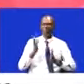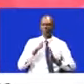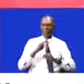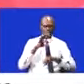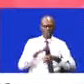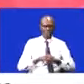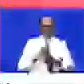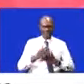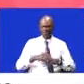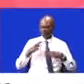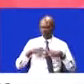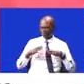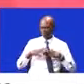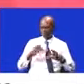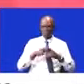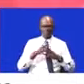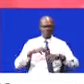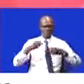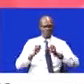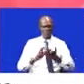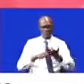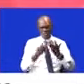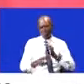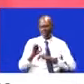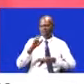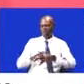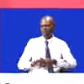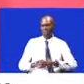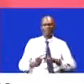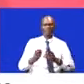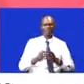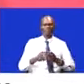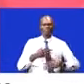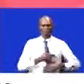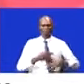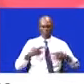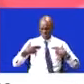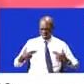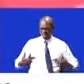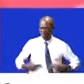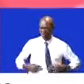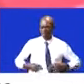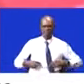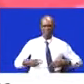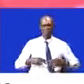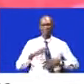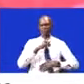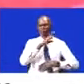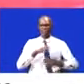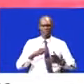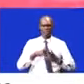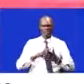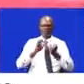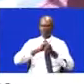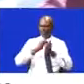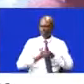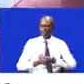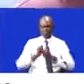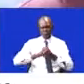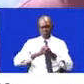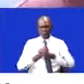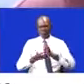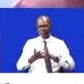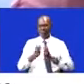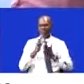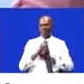kastama diere mondo michop ka apiko goyi piny dike wang'ayo michopo kel samoro chak idogi lewni moko chak iloko koro tik dhi maber.